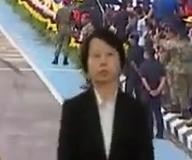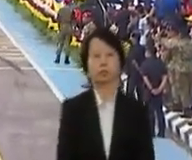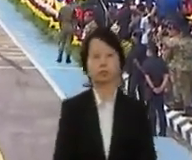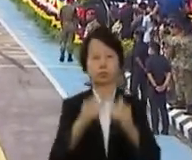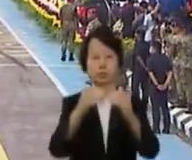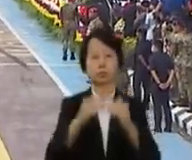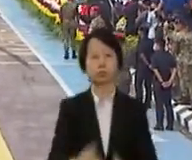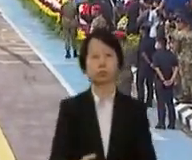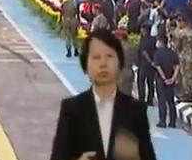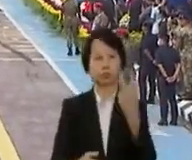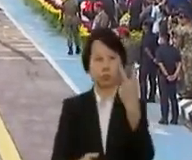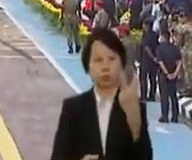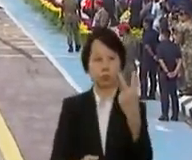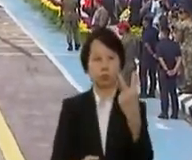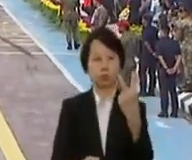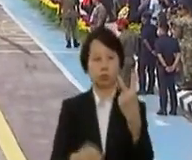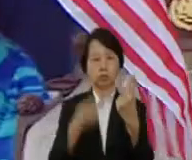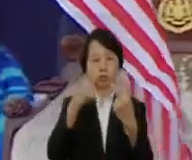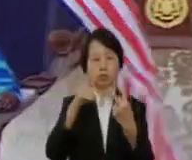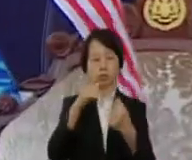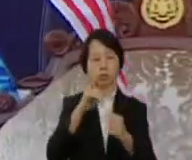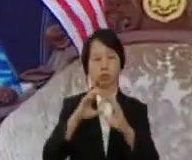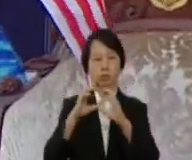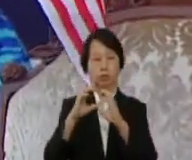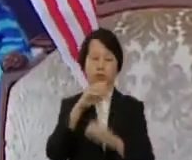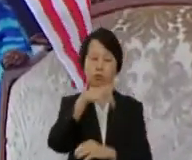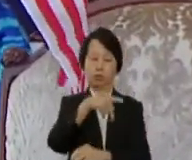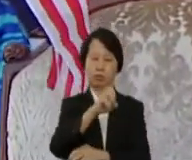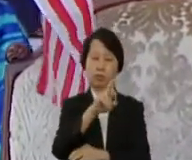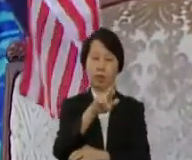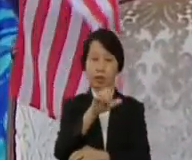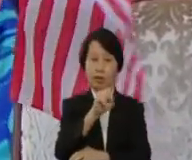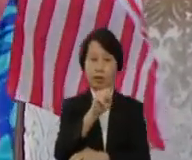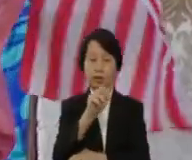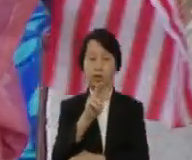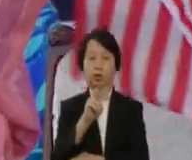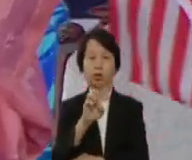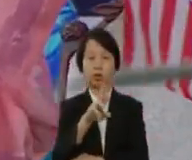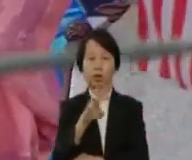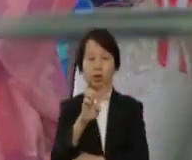Seterusnya adalah dua buah Special Operation Craft.